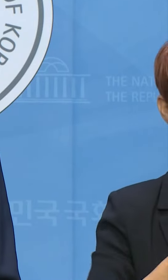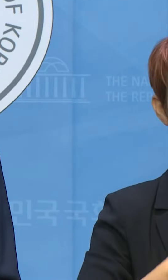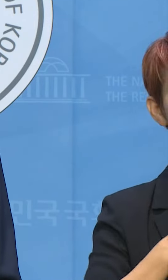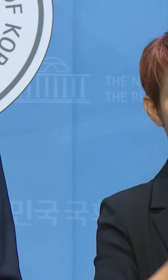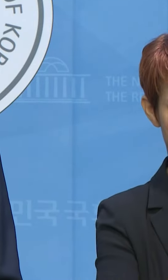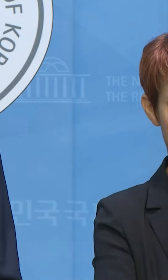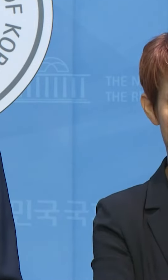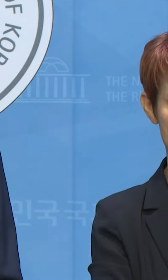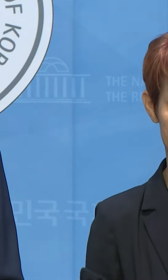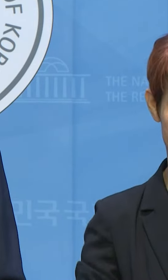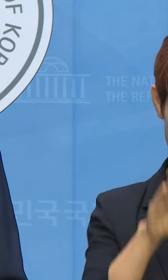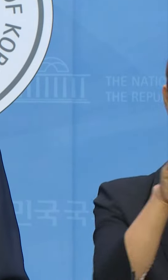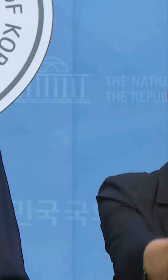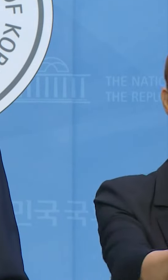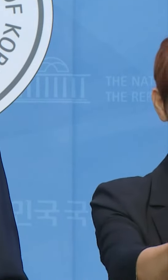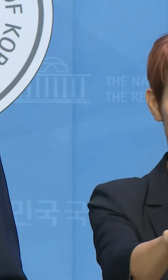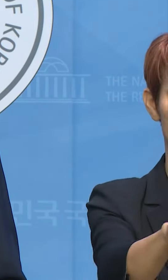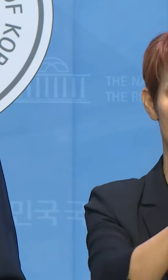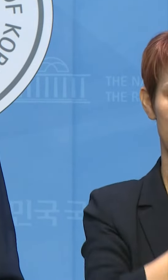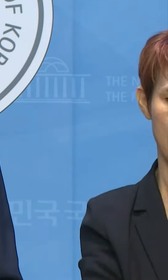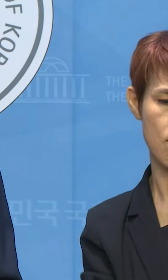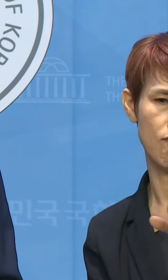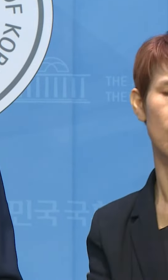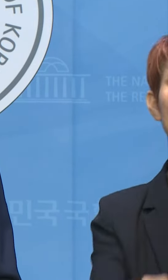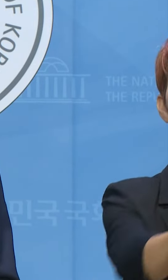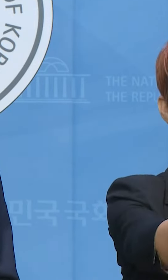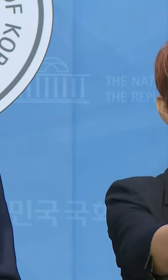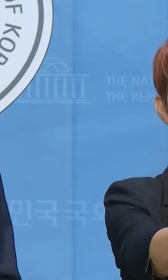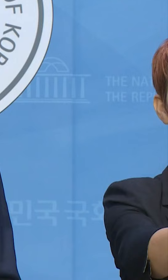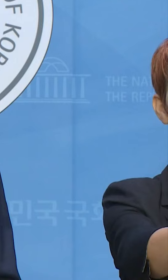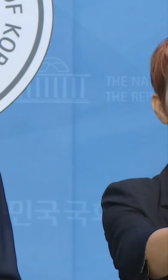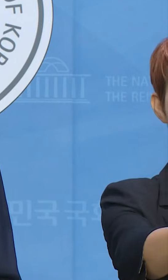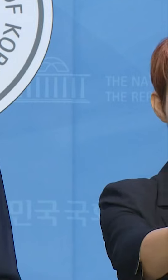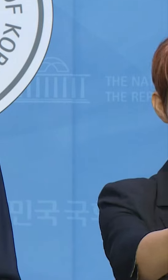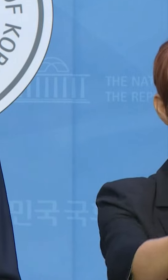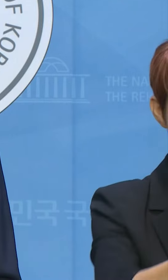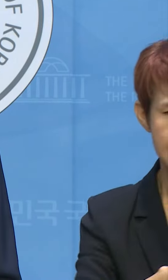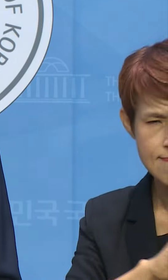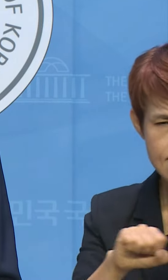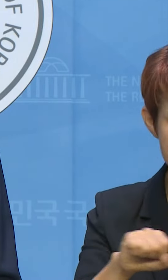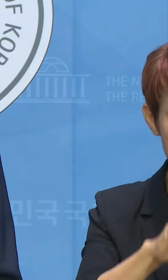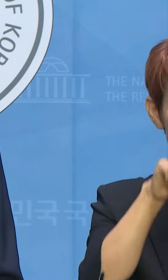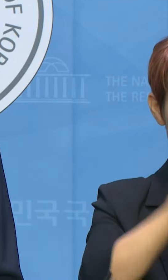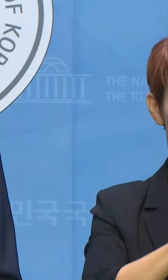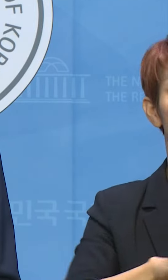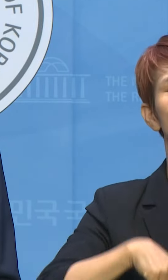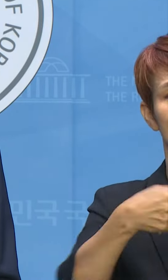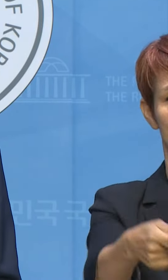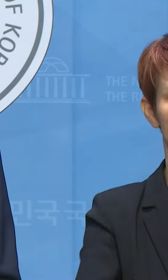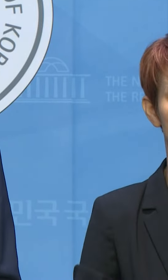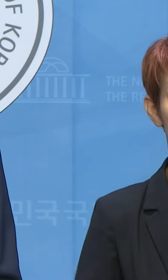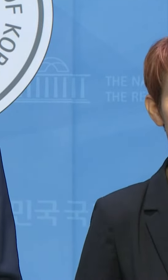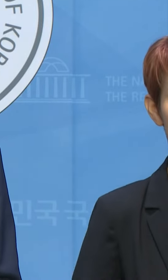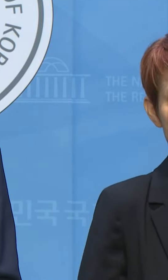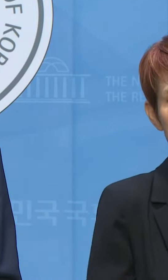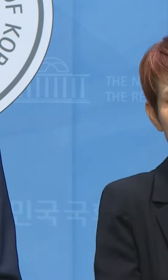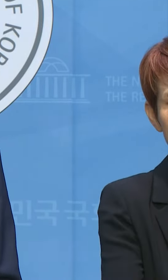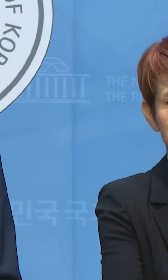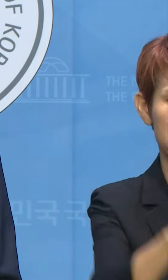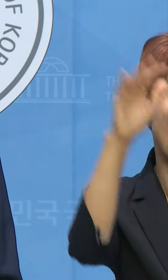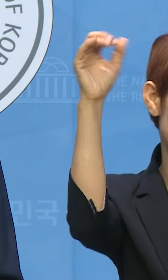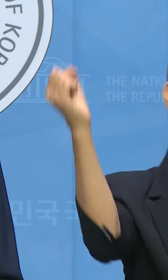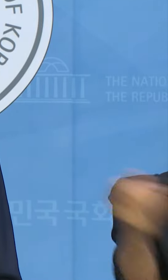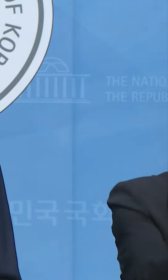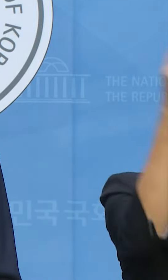갑니다 그 로의 가장 앞에서 길을 개척하려고 합니다 뱃머리에 거센 도를